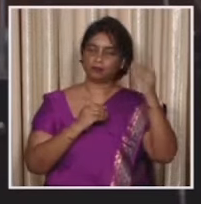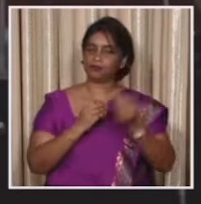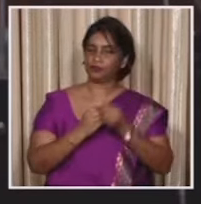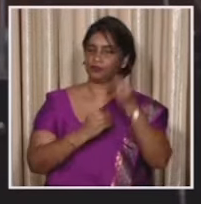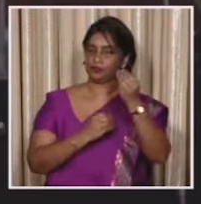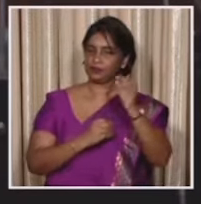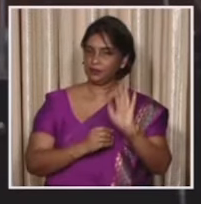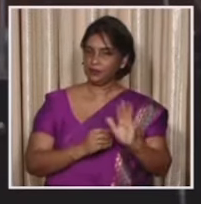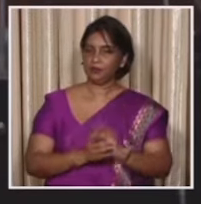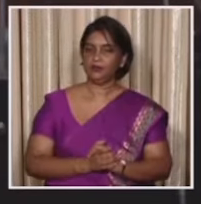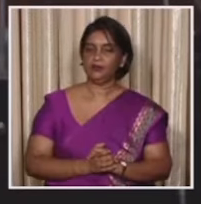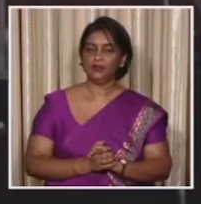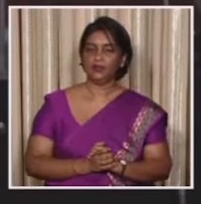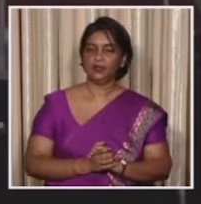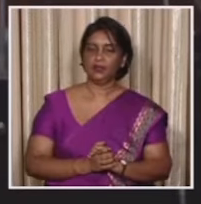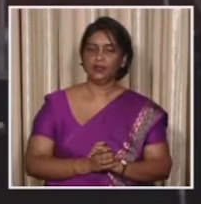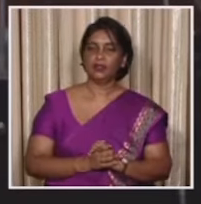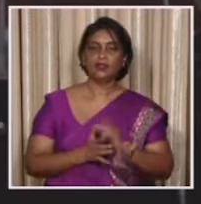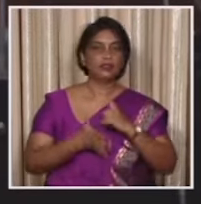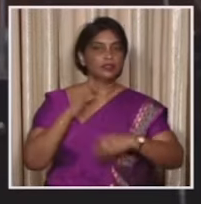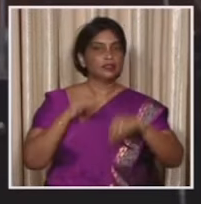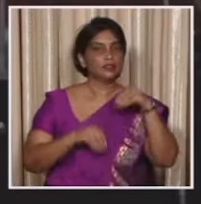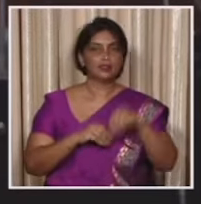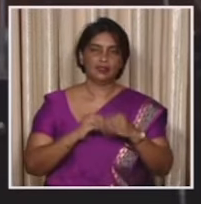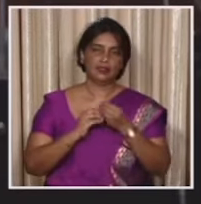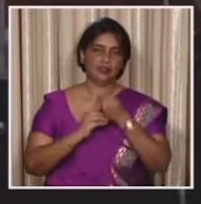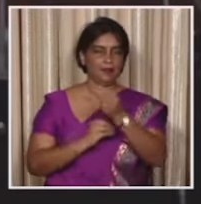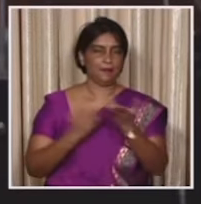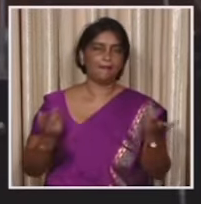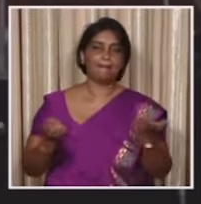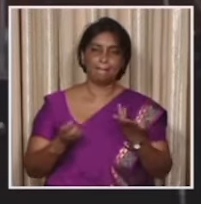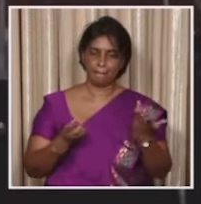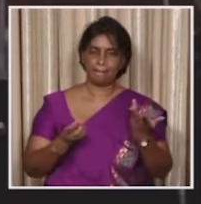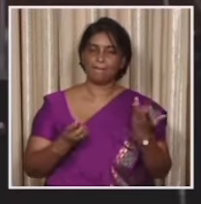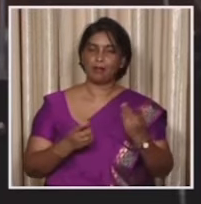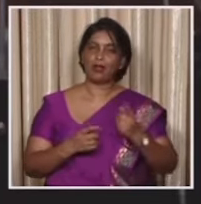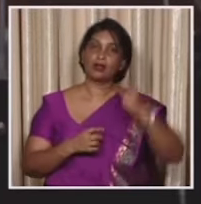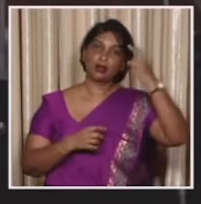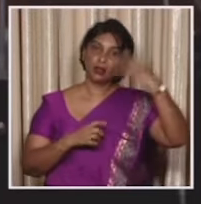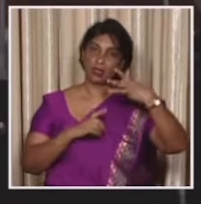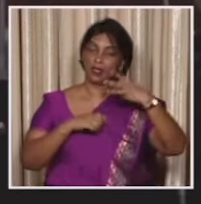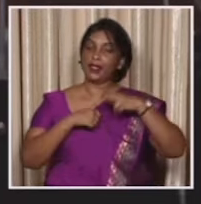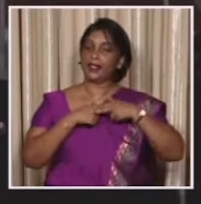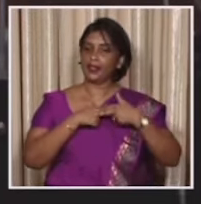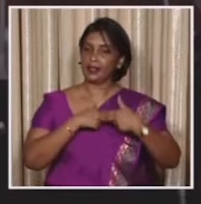යුතුයි කියලා. ඡන්දකින් ඒක වෙන්නේ නැහැනේ. තුන්වෙනි හේතුව,